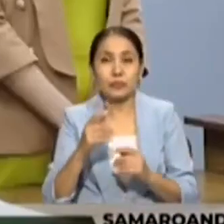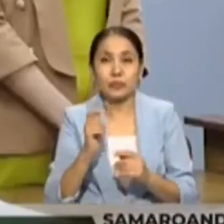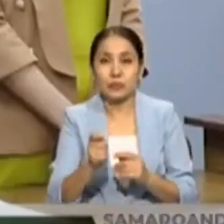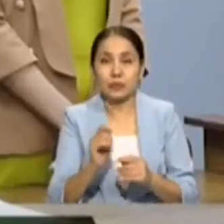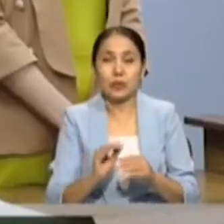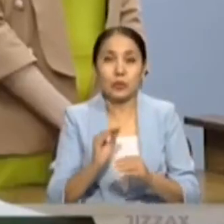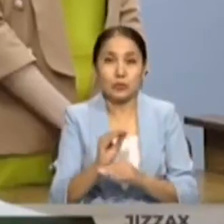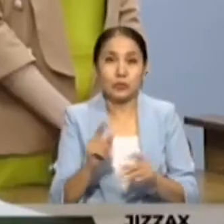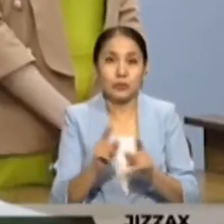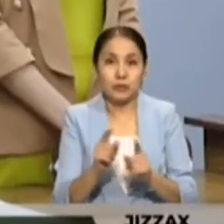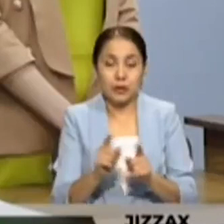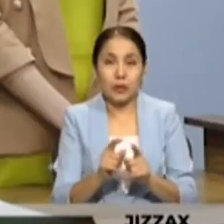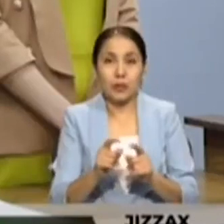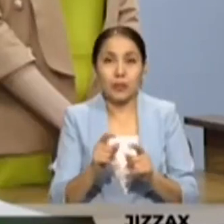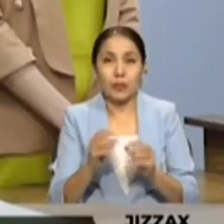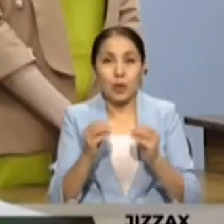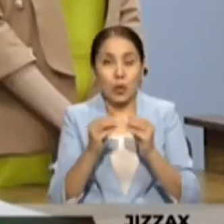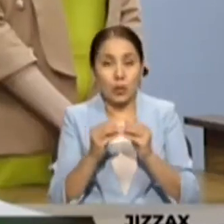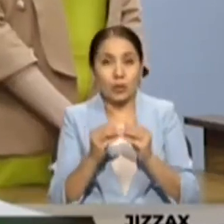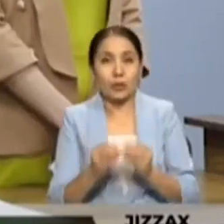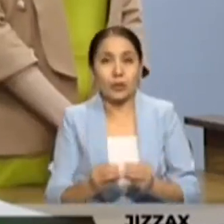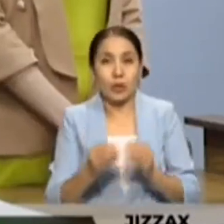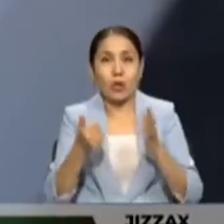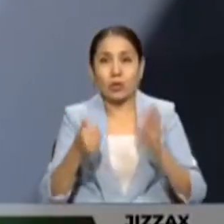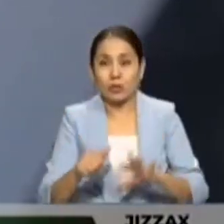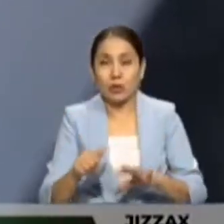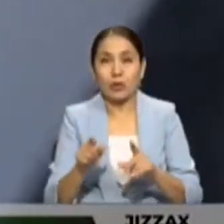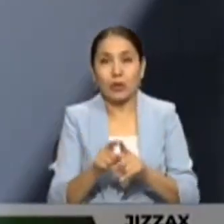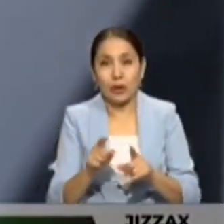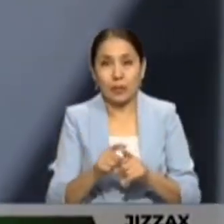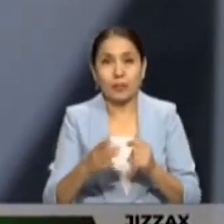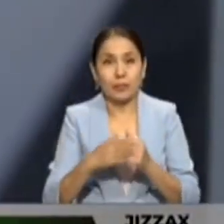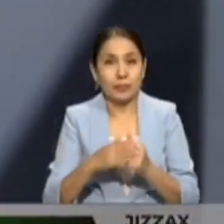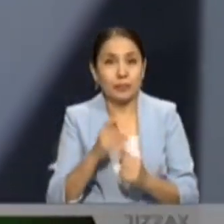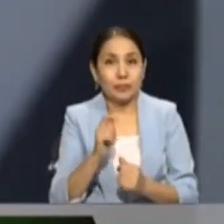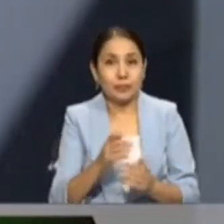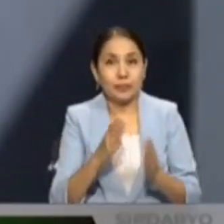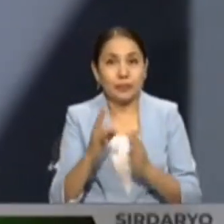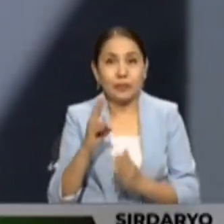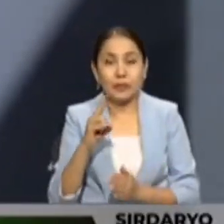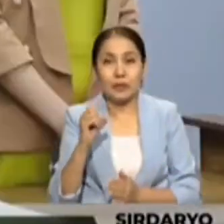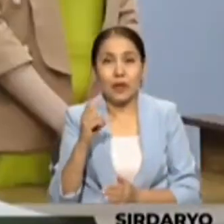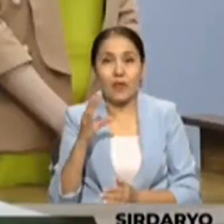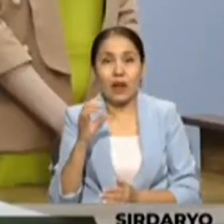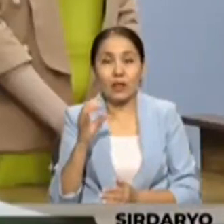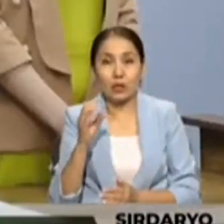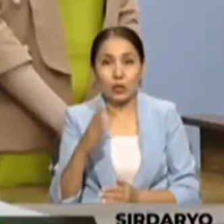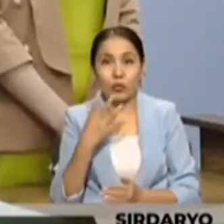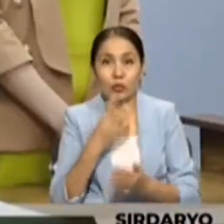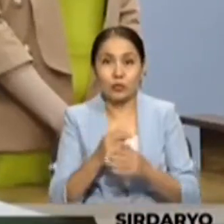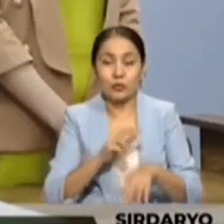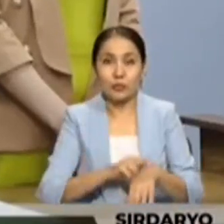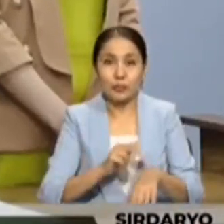qisman qo'shish yo'li bilan uzr kesir o'tash uchun 10 yil 6 oy muddatga ozodlikdan mahrum qilish jazosi tayinlansin. Davlatovga jinoyat ishlari bo'yicha Zagirda tuman